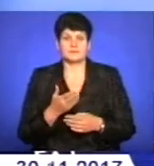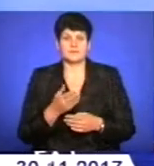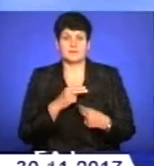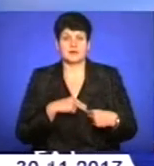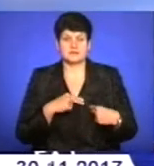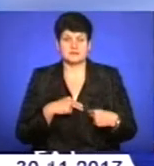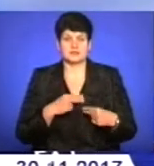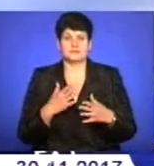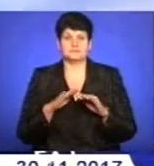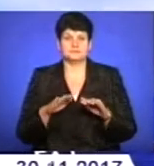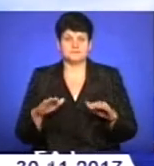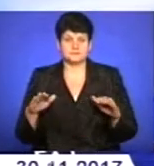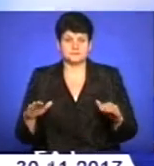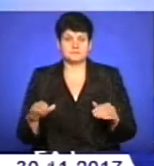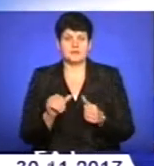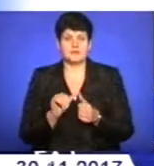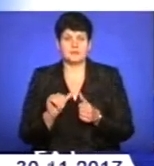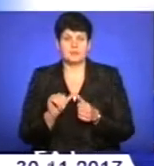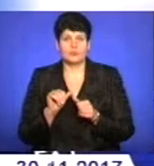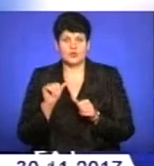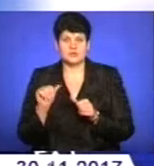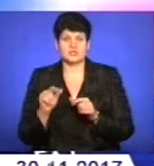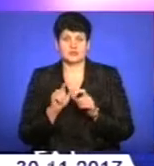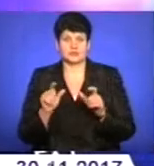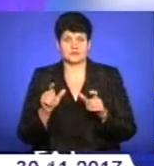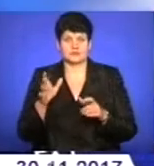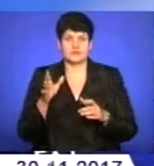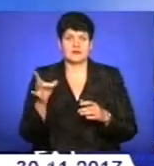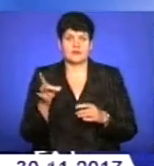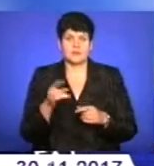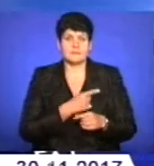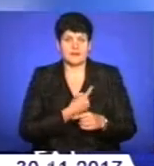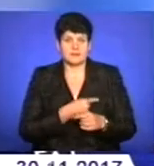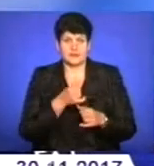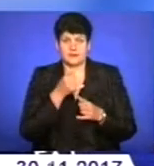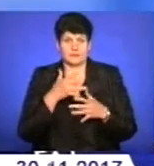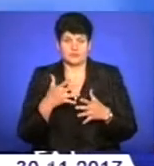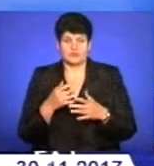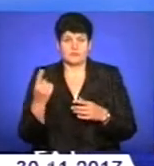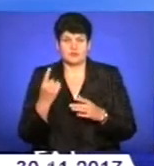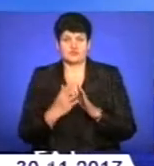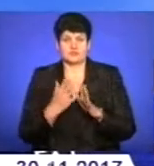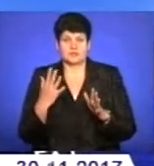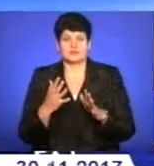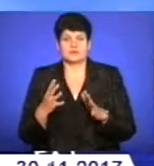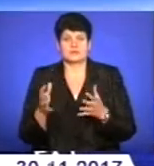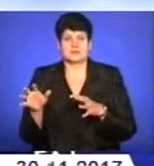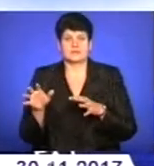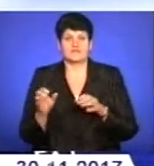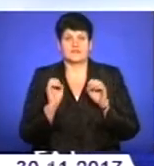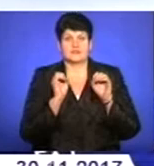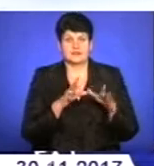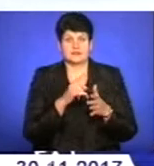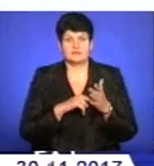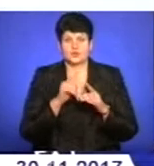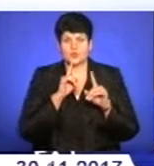працівникам дошкільної освіти, позашкільної освіти в районі, тим самим медикам, і ми не можемо першочергово дати кошти на Тернопільську міську раду,